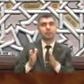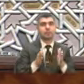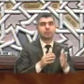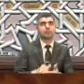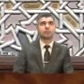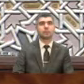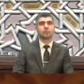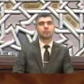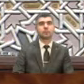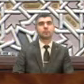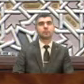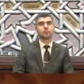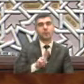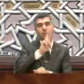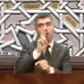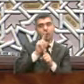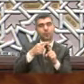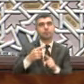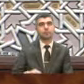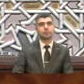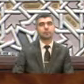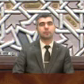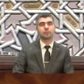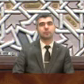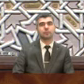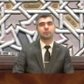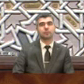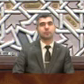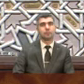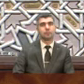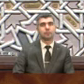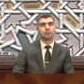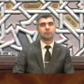من تعقيب الفريق؟ تفضلوا.